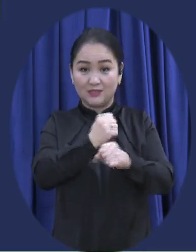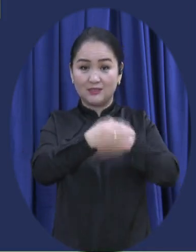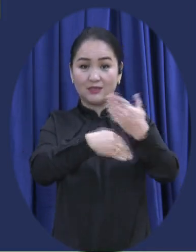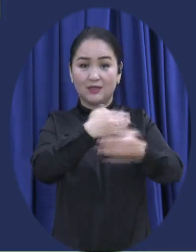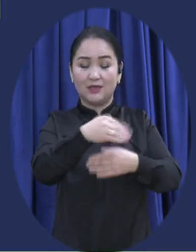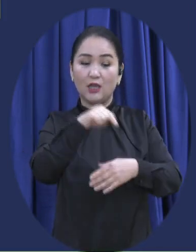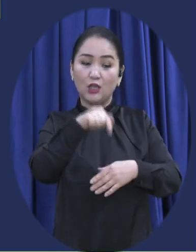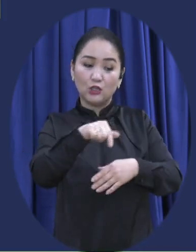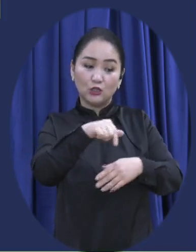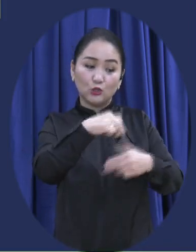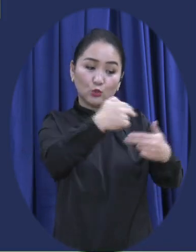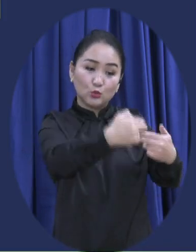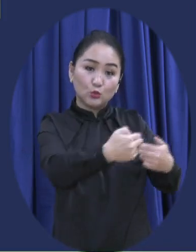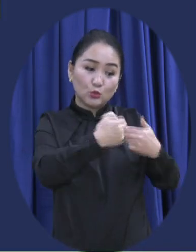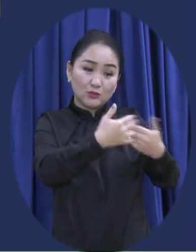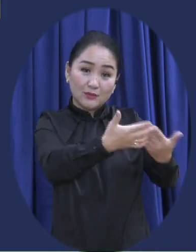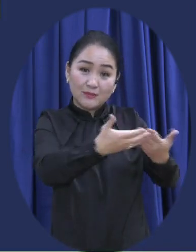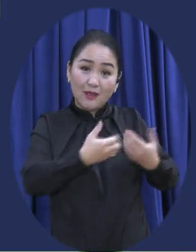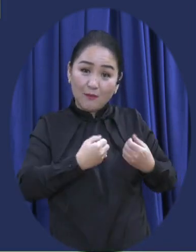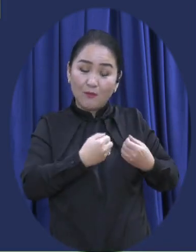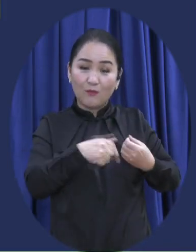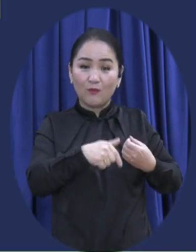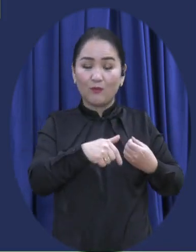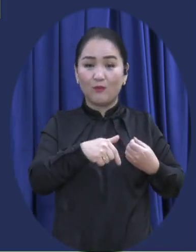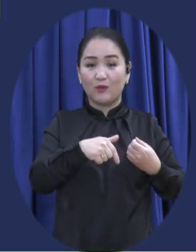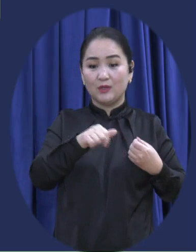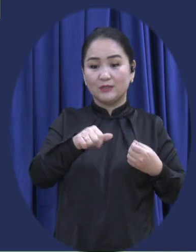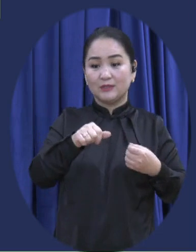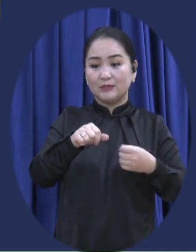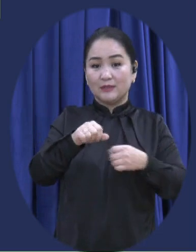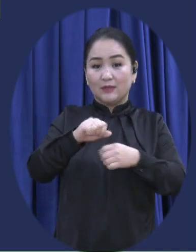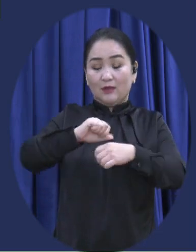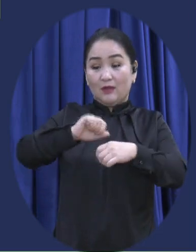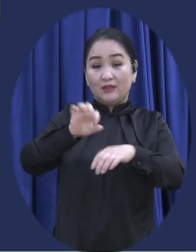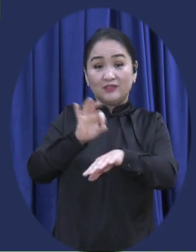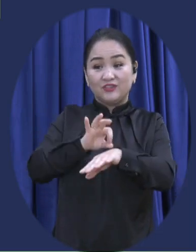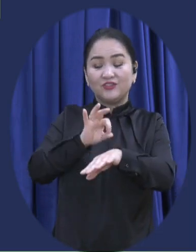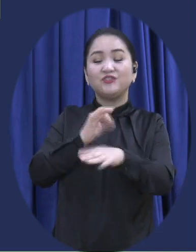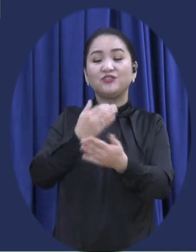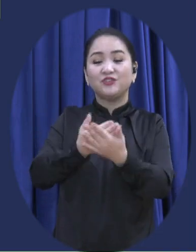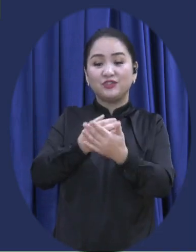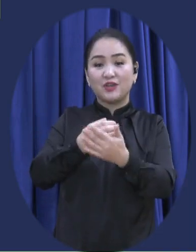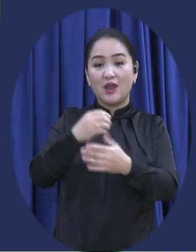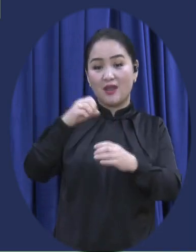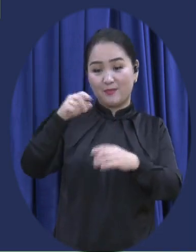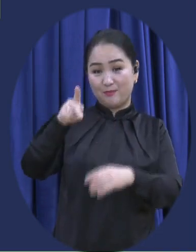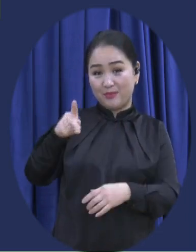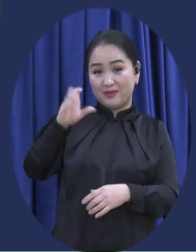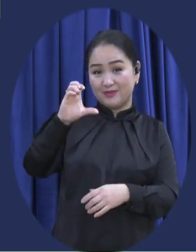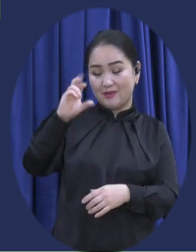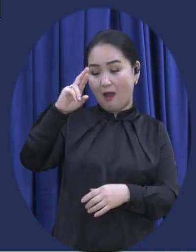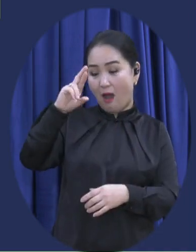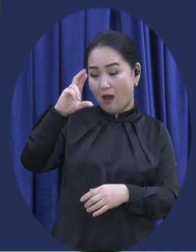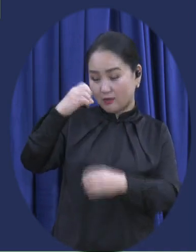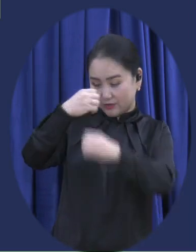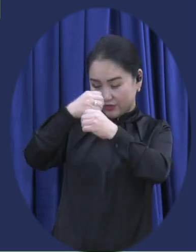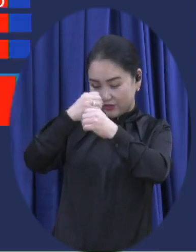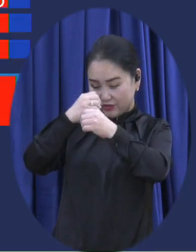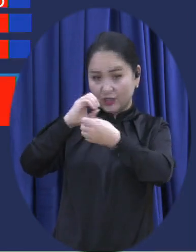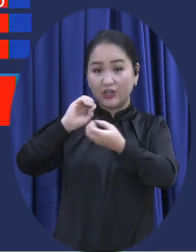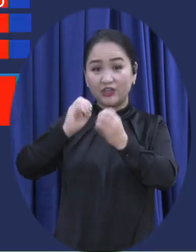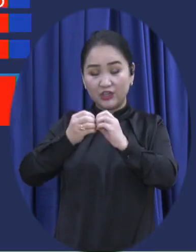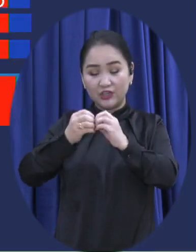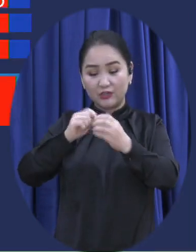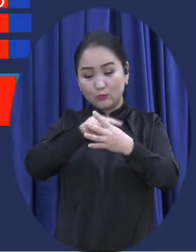уг тусламжийнхаа хүрээнд бол полимеразын гинжин урвал уу бидний хилдгээр PCR шинжилгээ хийх одоо дөрвөн